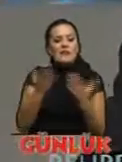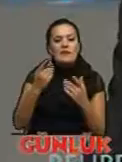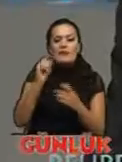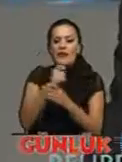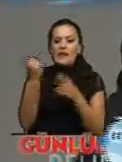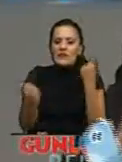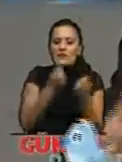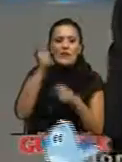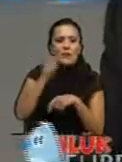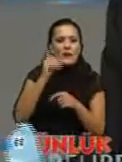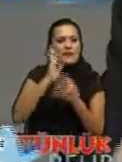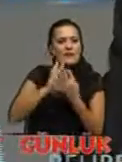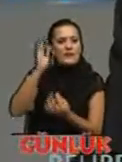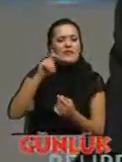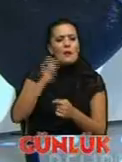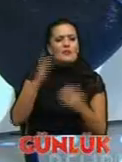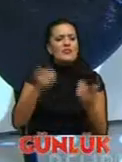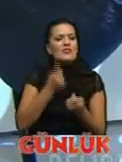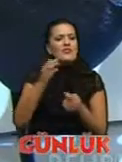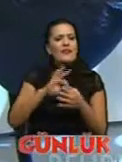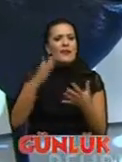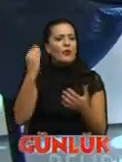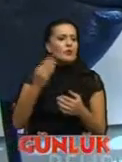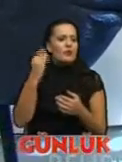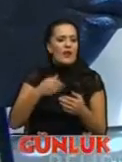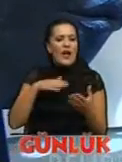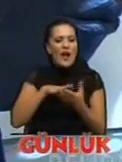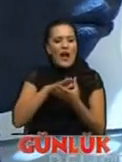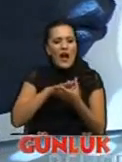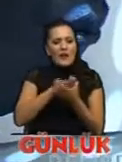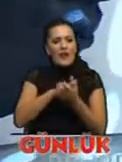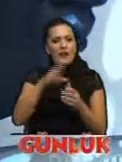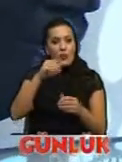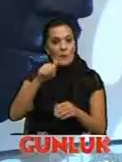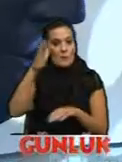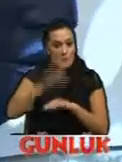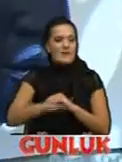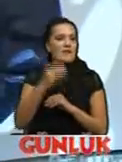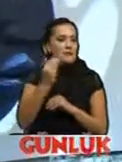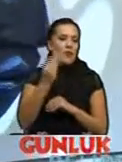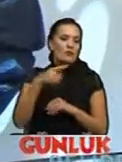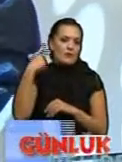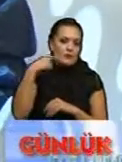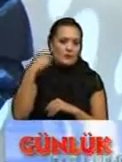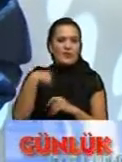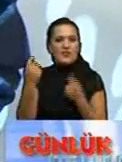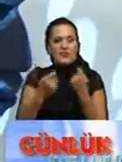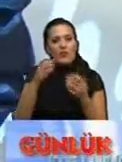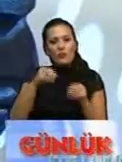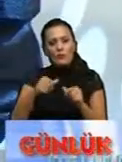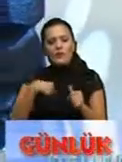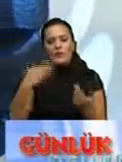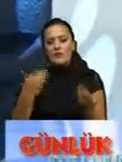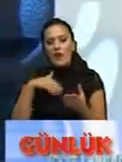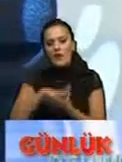üretici yaptığı iş ne olursa olsun ayakları toprağına bazarsa iyi olur diye düşünüyorum. İşte toprağım, işte